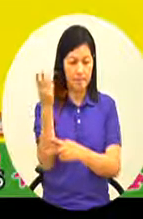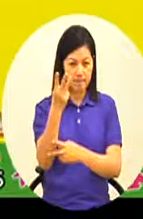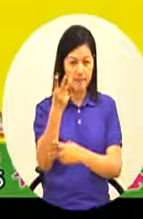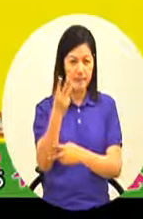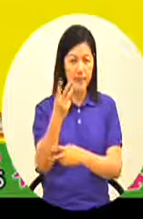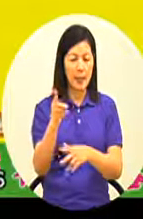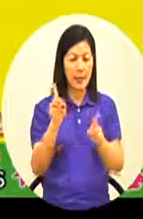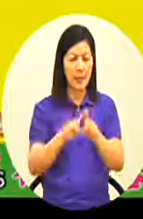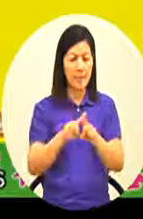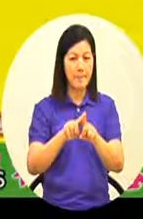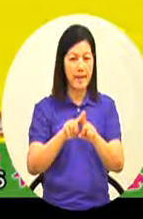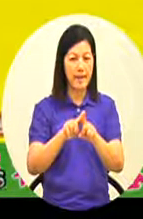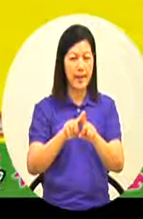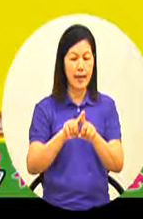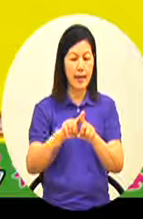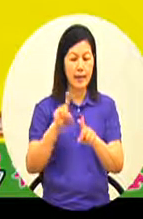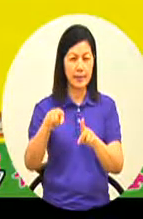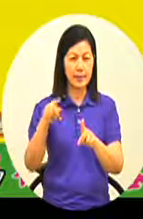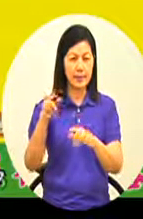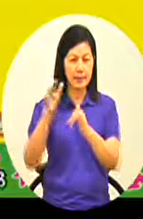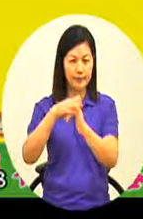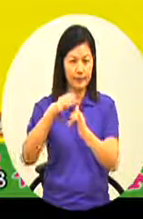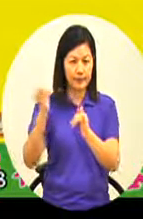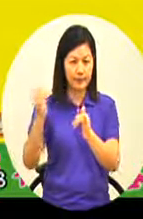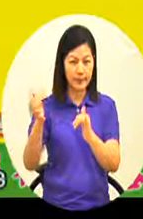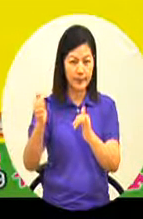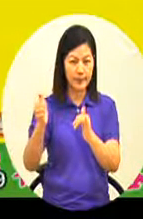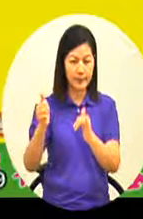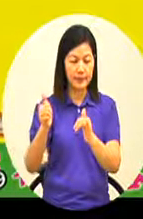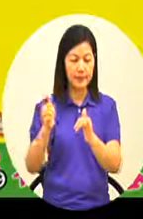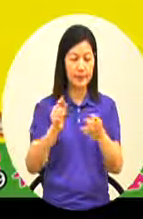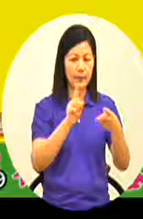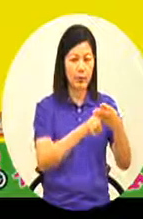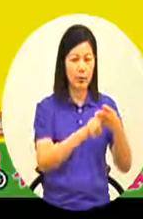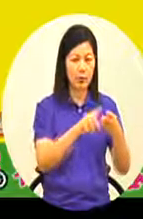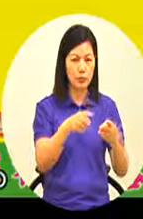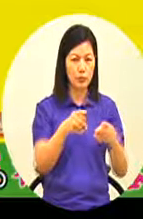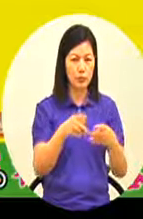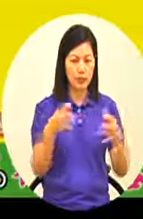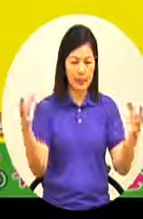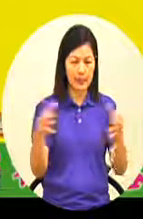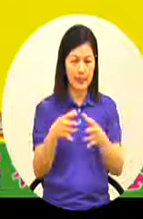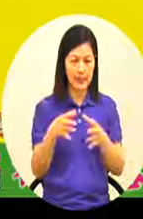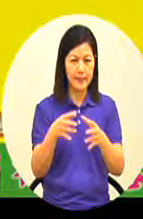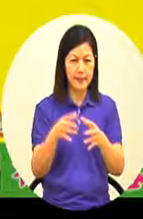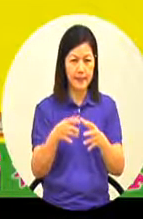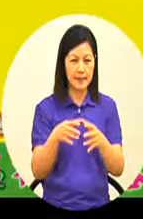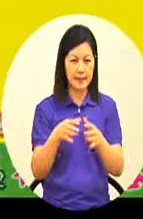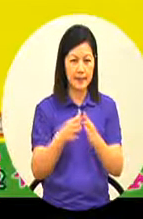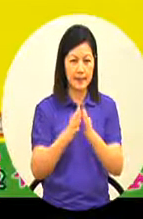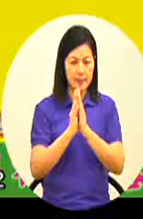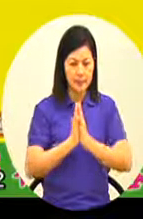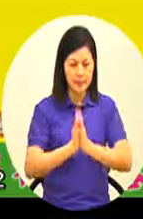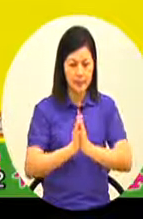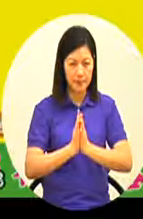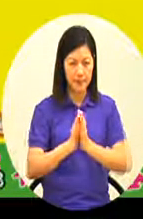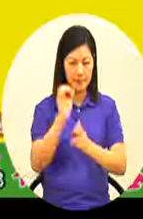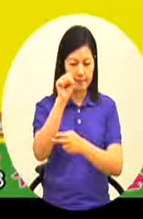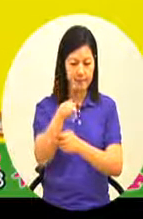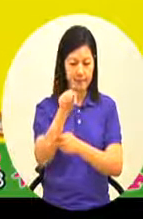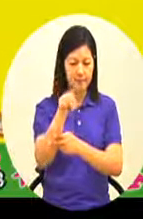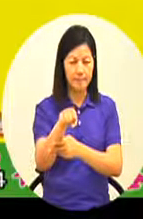好，就跟主祭者，谁就是可以同时来做祭拜的动作，